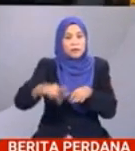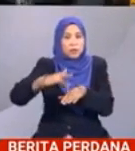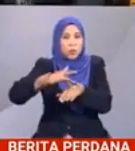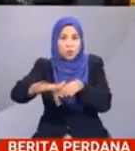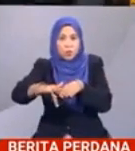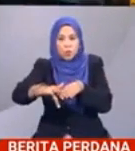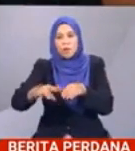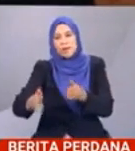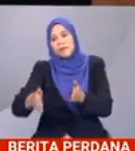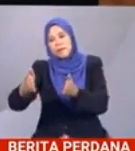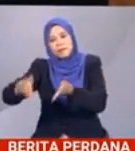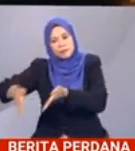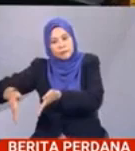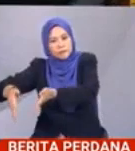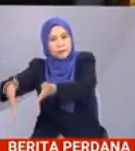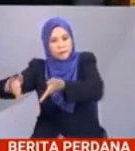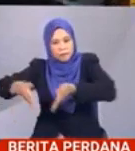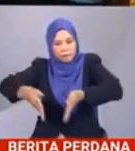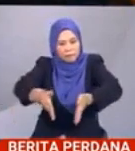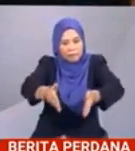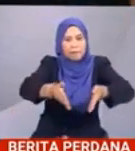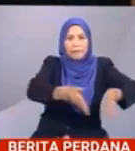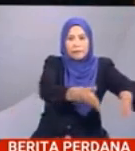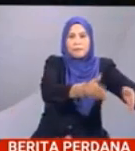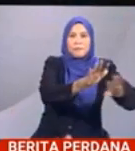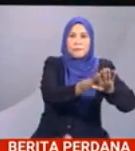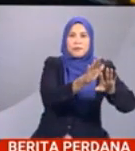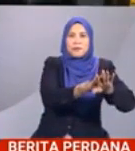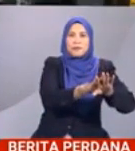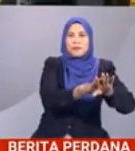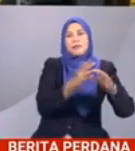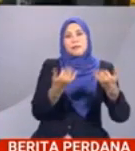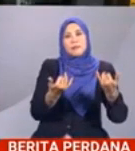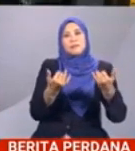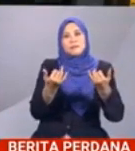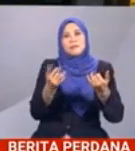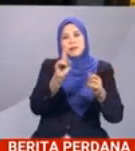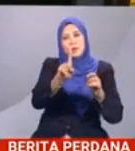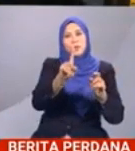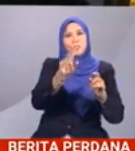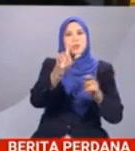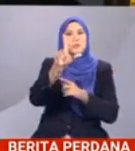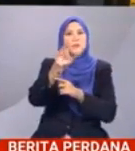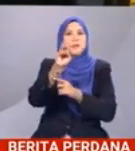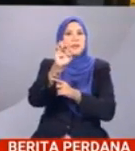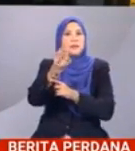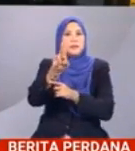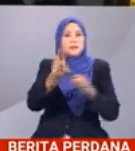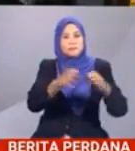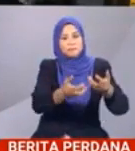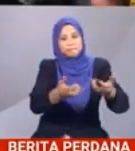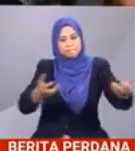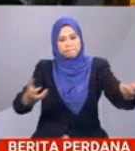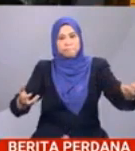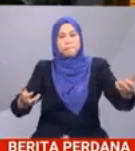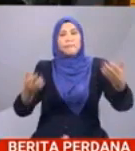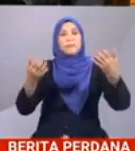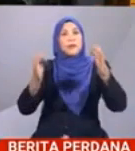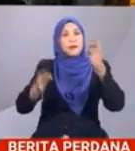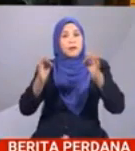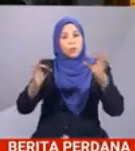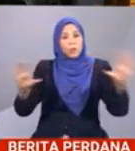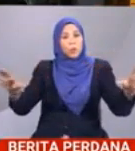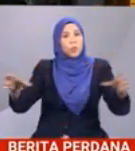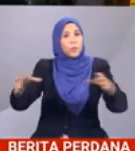So yang ni dah berapa meter dah? Banyak lebih dari satu meter lah. Kalau dia datang dalam satu kumpulan tu, kalau